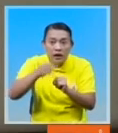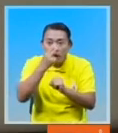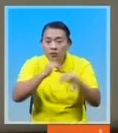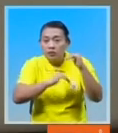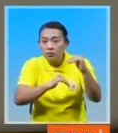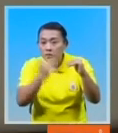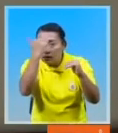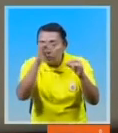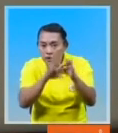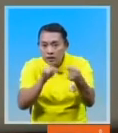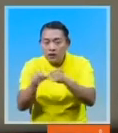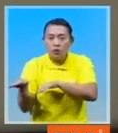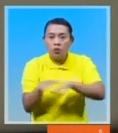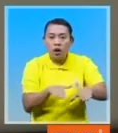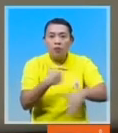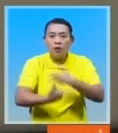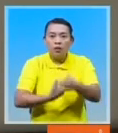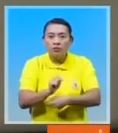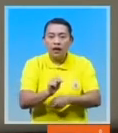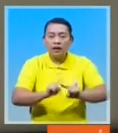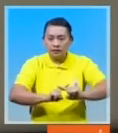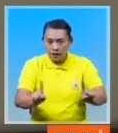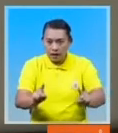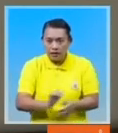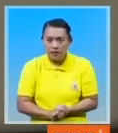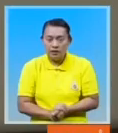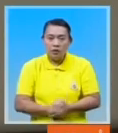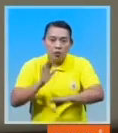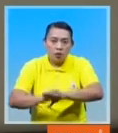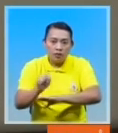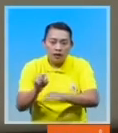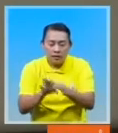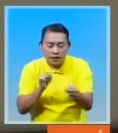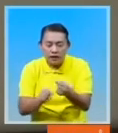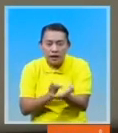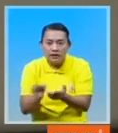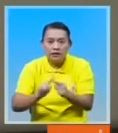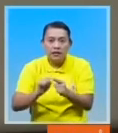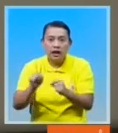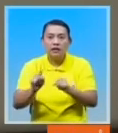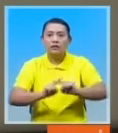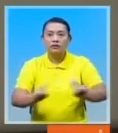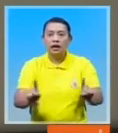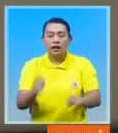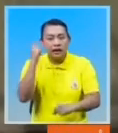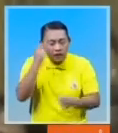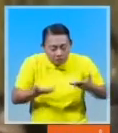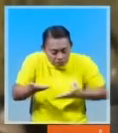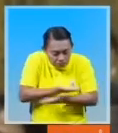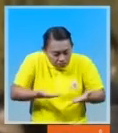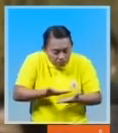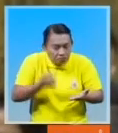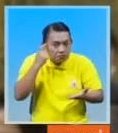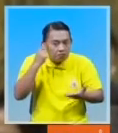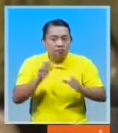กันความพร้อมของตลาดที่ต่างกันความสามารถในการซื้อของตลาดที่ต่างกันนะครับอยากให้พิจารณาตรงนี้ลงไปด้วยครับ แต่ว่าผม